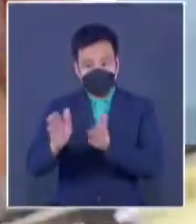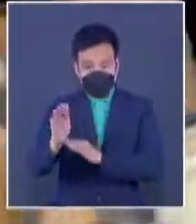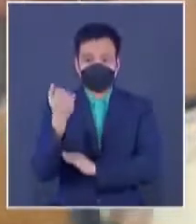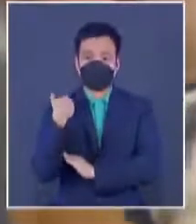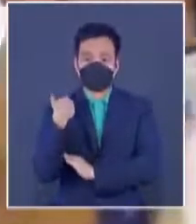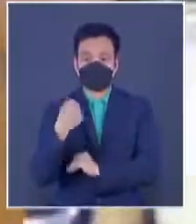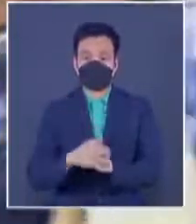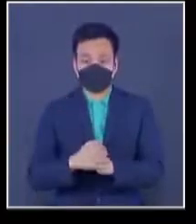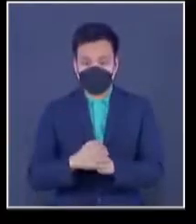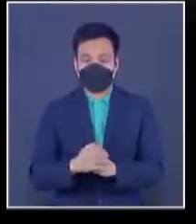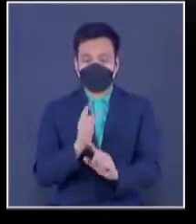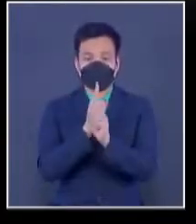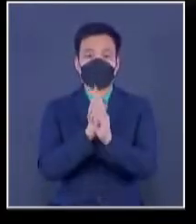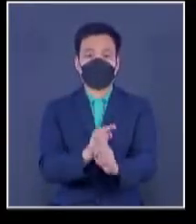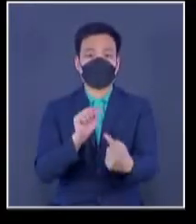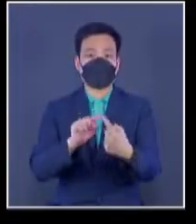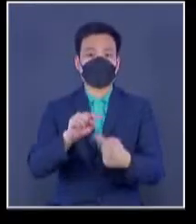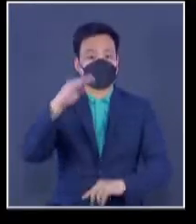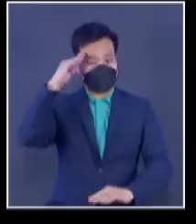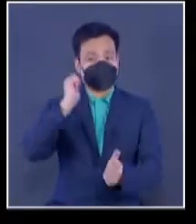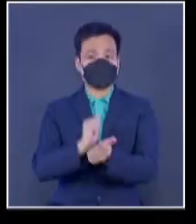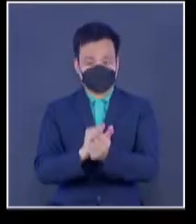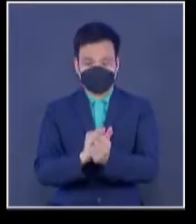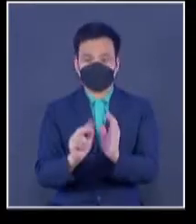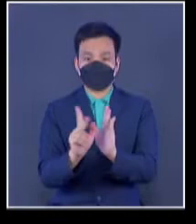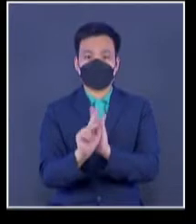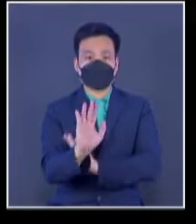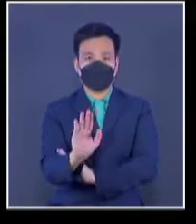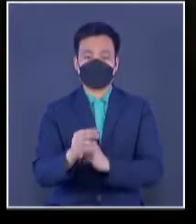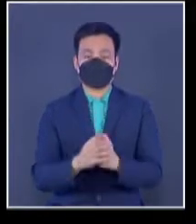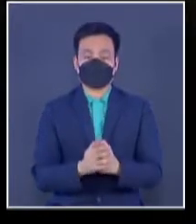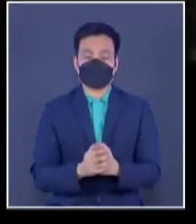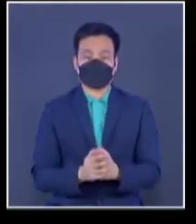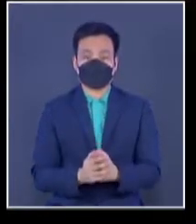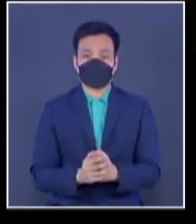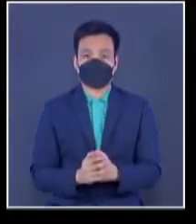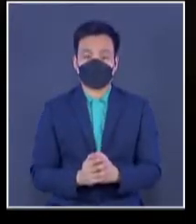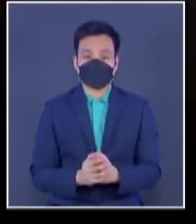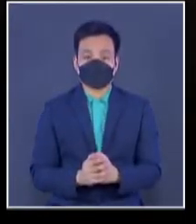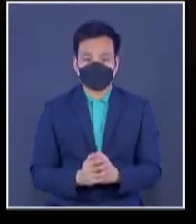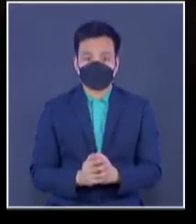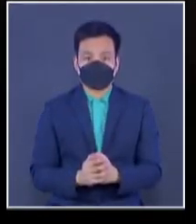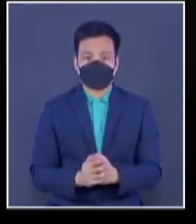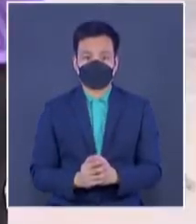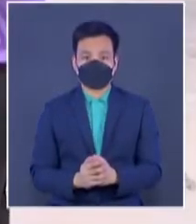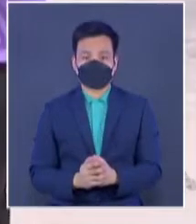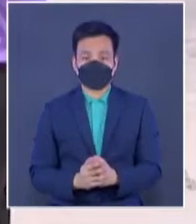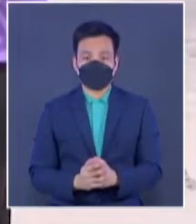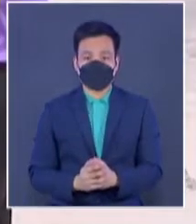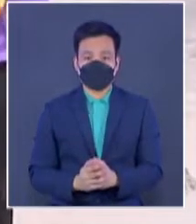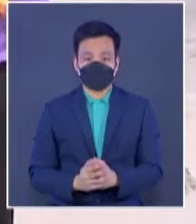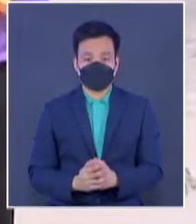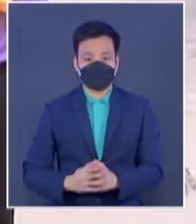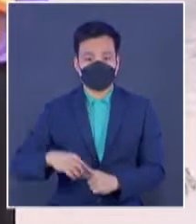ยู่ขึ้นกับกระบวนการพิจารณาของตำรวจกันต่อไปส่วนนายโชคชัยอ่างแก้วครับทนายความของผู้กำกับโจ้ออกม